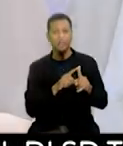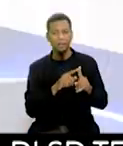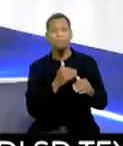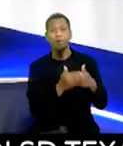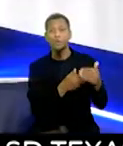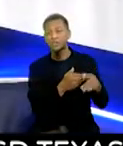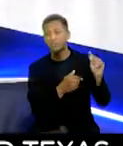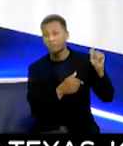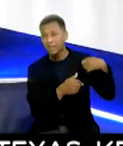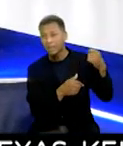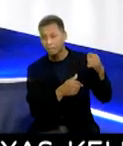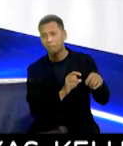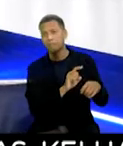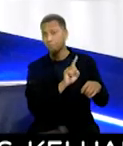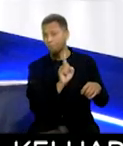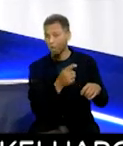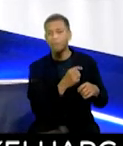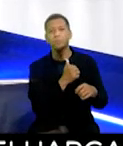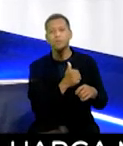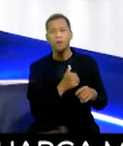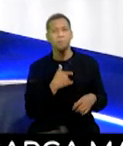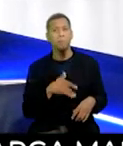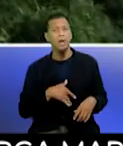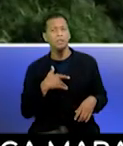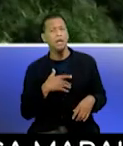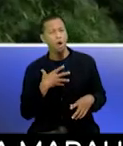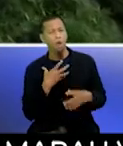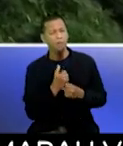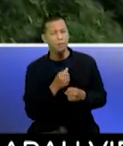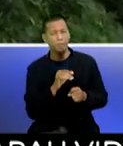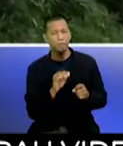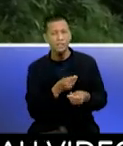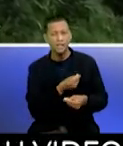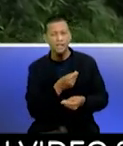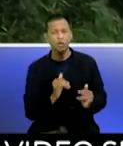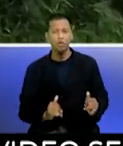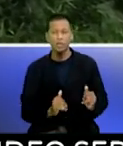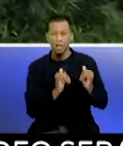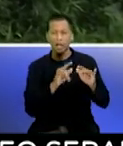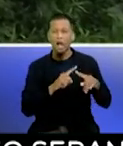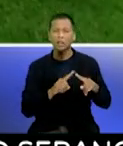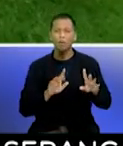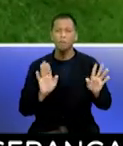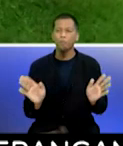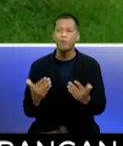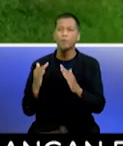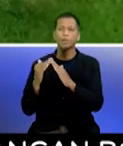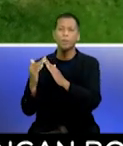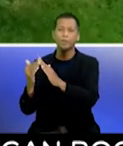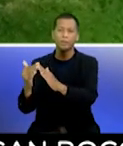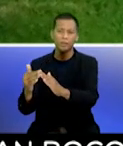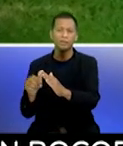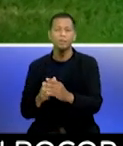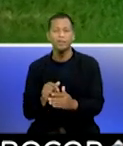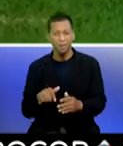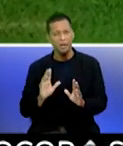drama. Jadi kita optimis bahwa bisnis kami yaitu di hotel maupun di properti akan meningkat. Sekarang kami lagi